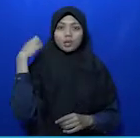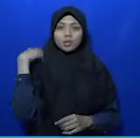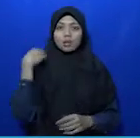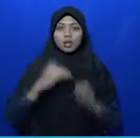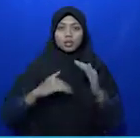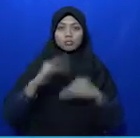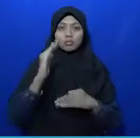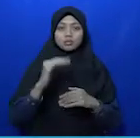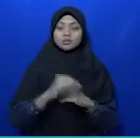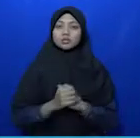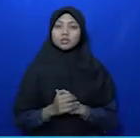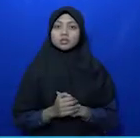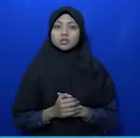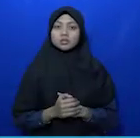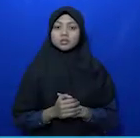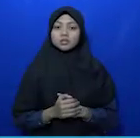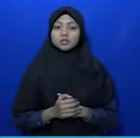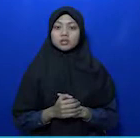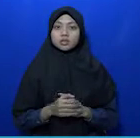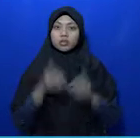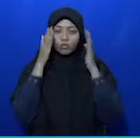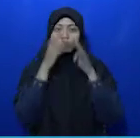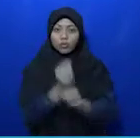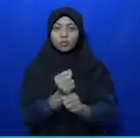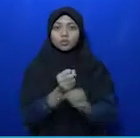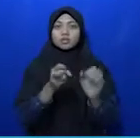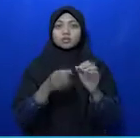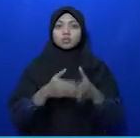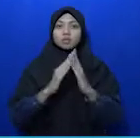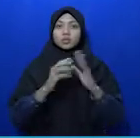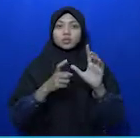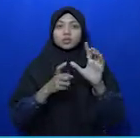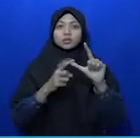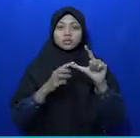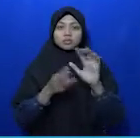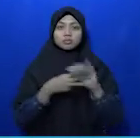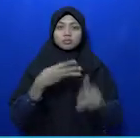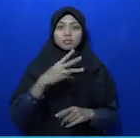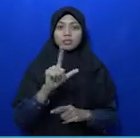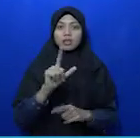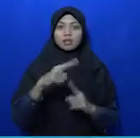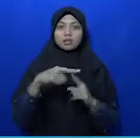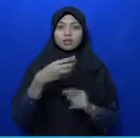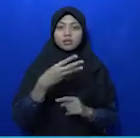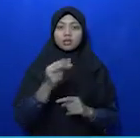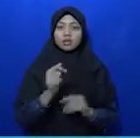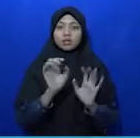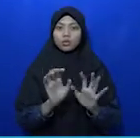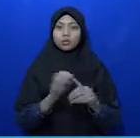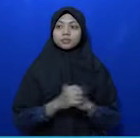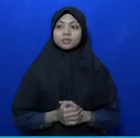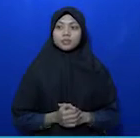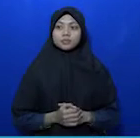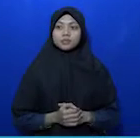2,4 miliar US dollar untuk investment di smelter. Sehingga cukup besar. Nah, mereka ada jaminan 2041. Di